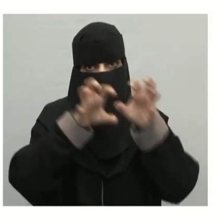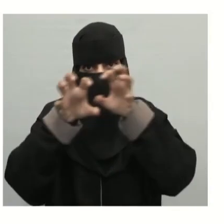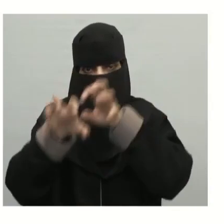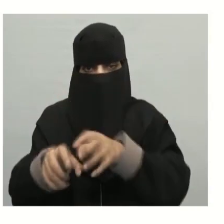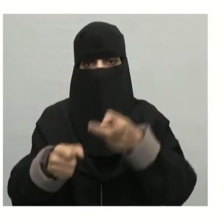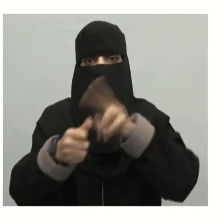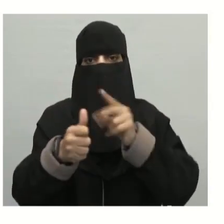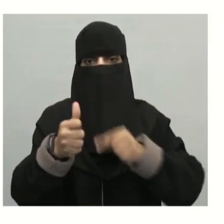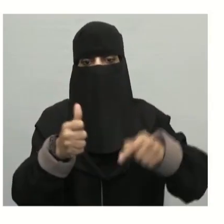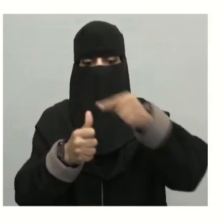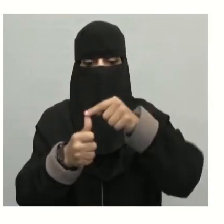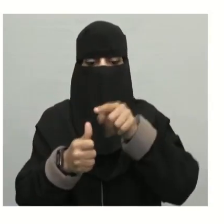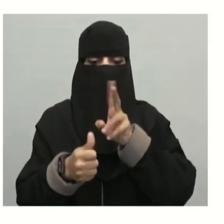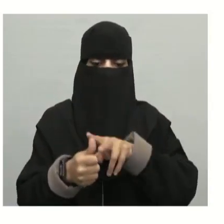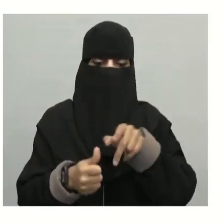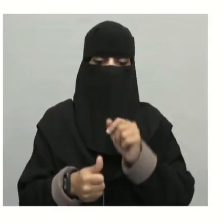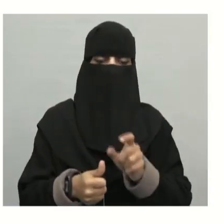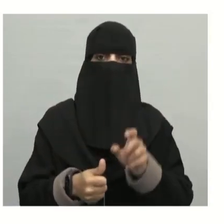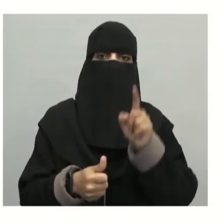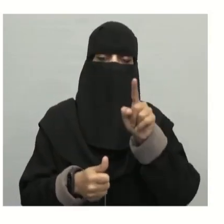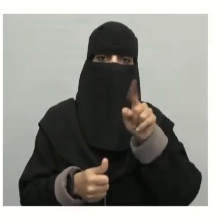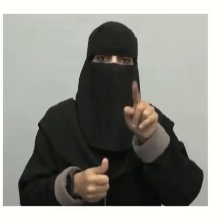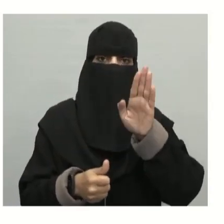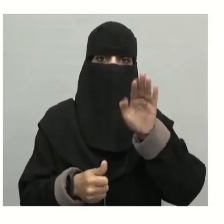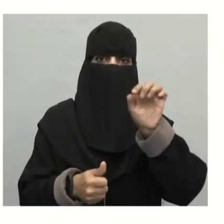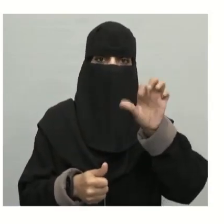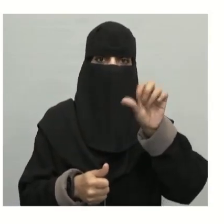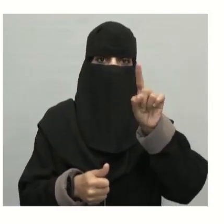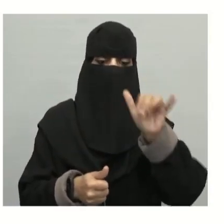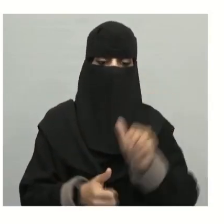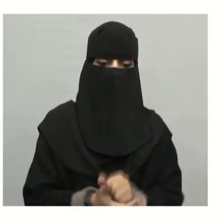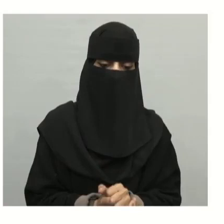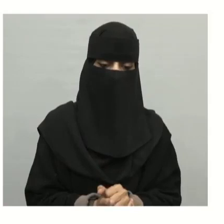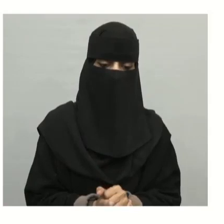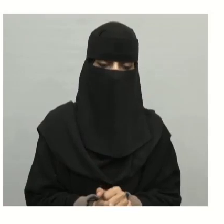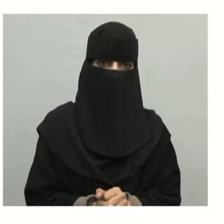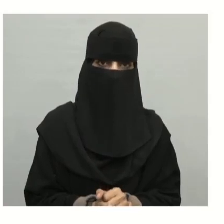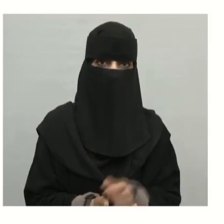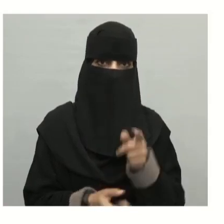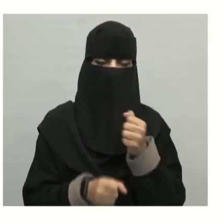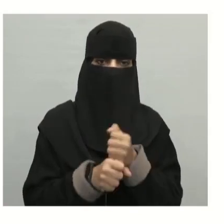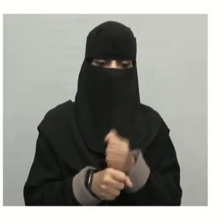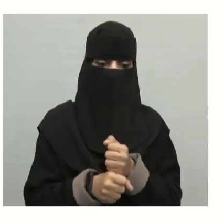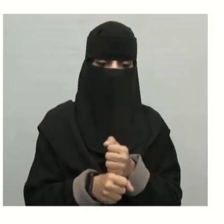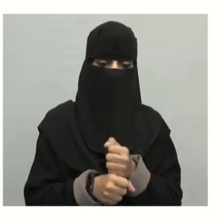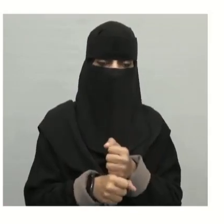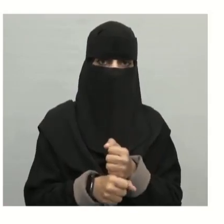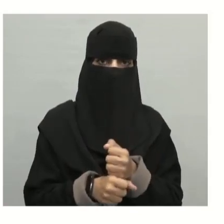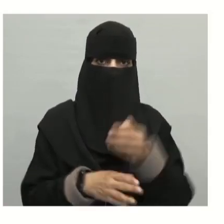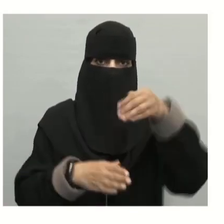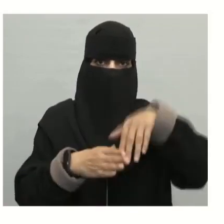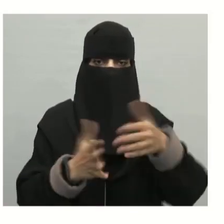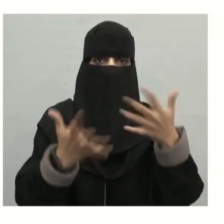رسوبي الصخر الرسوبي الصخر الرسوبي اذا حدثت له تجويه